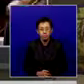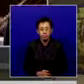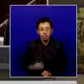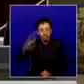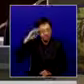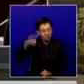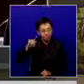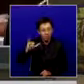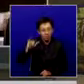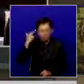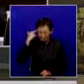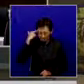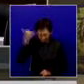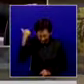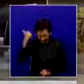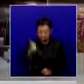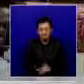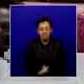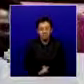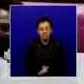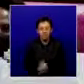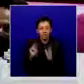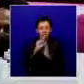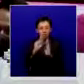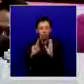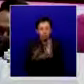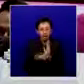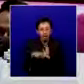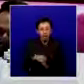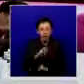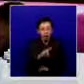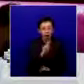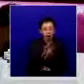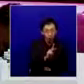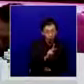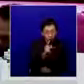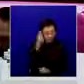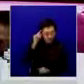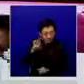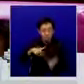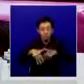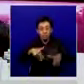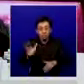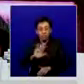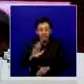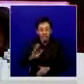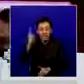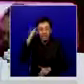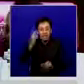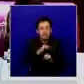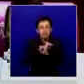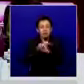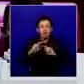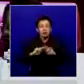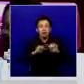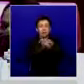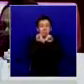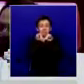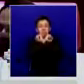ากท่านใช้พ.ร.ก.นะไม่ใช่เพื่อประชาชนแต่เพื่อป้องกันตัวท่านเองทั้